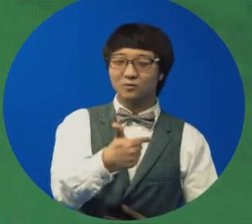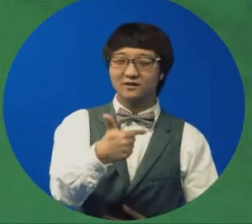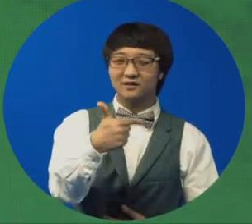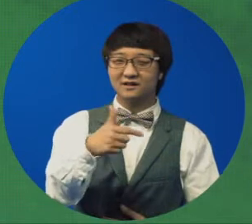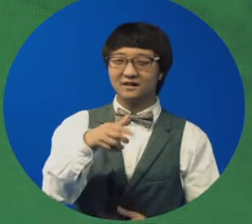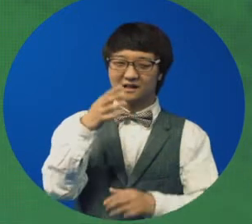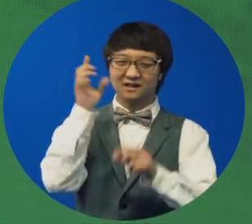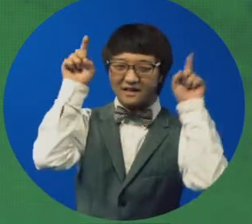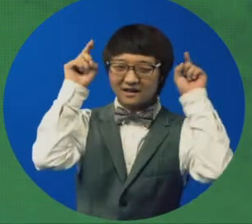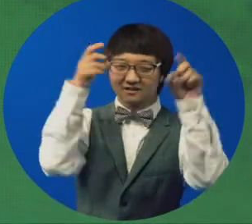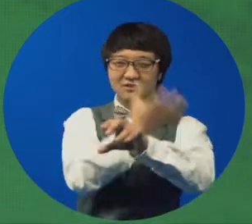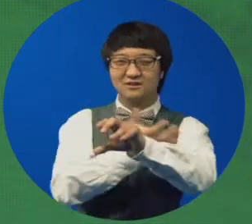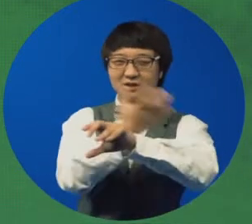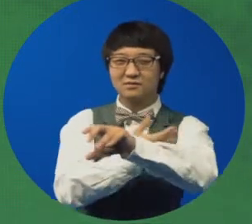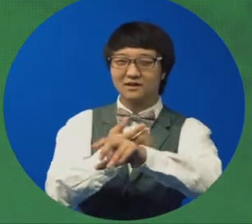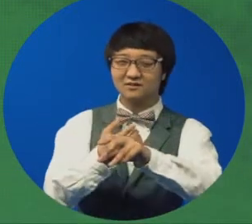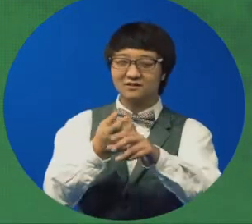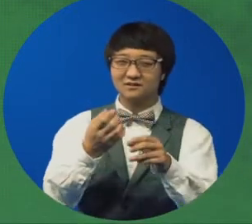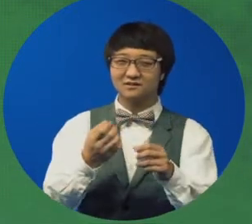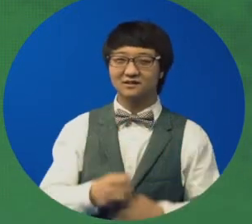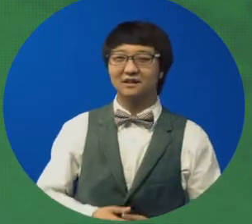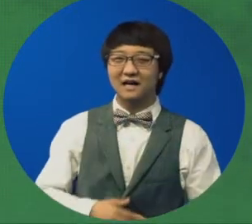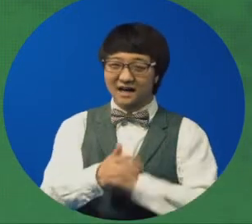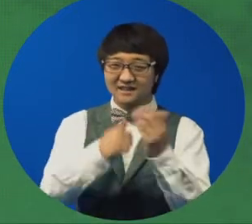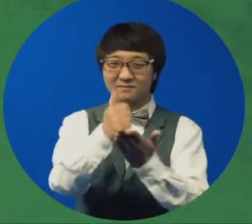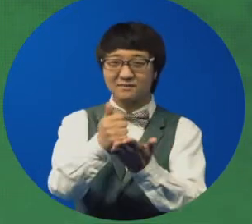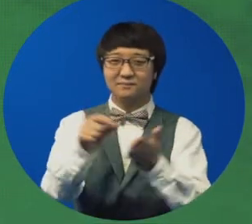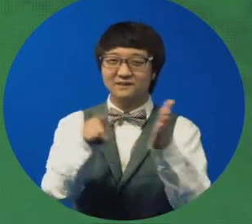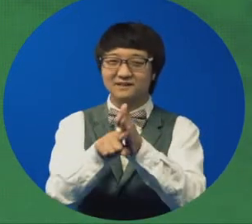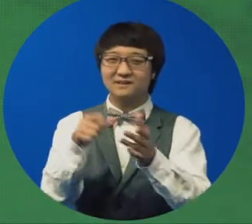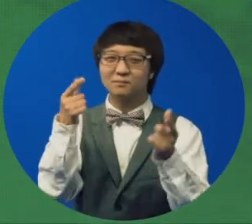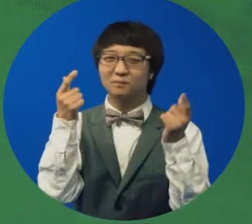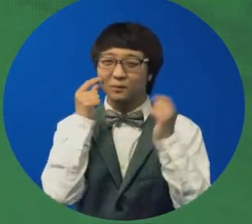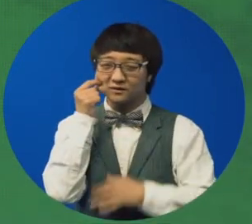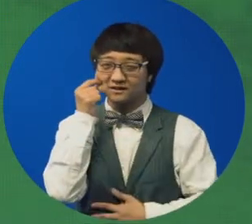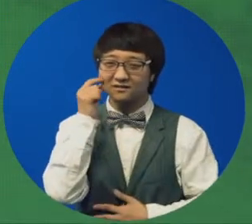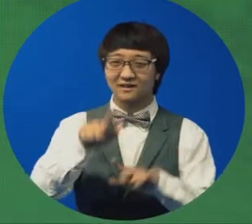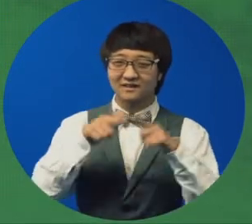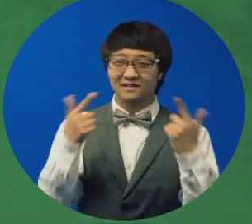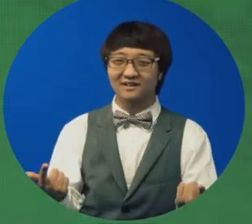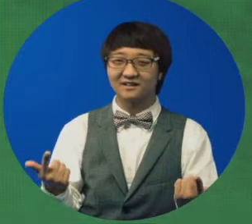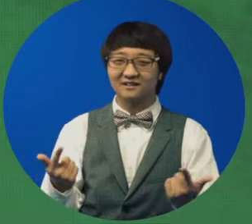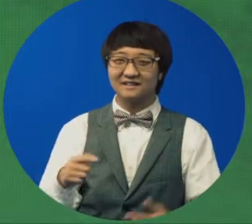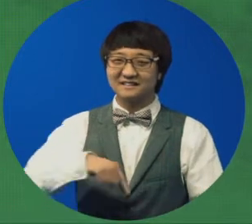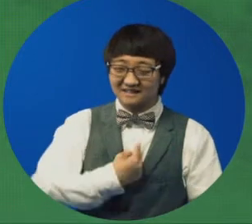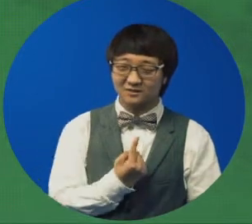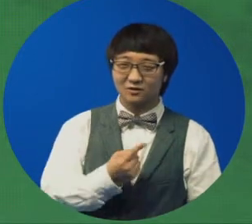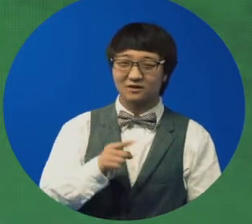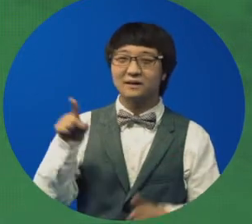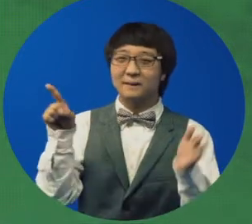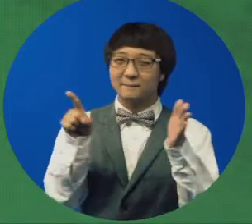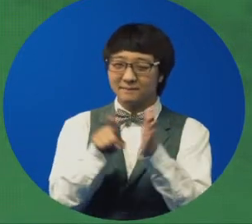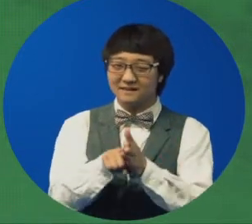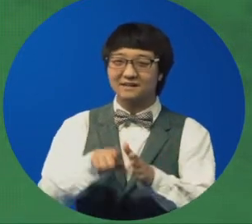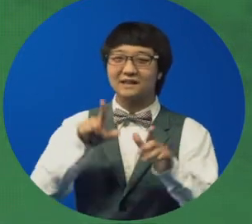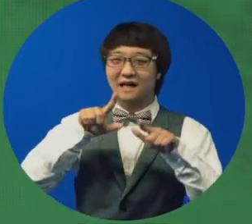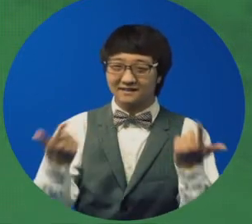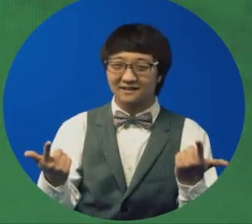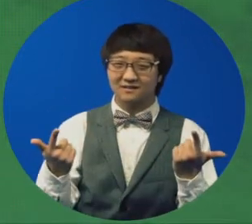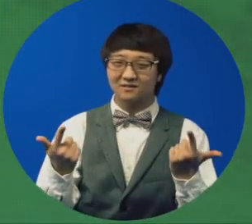것은 하나님을 믿지 못해서가 아니라 자기 스스로 안 믿어졌기 때문이다 라는